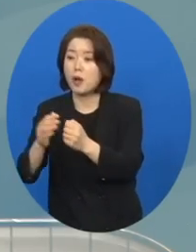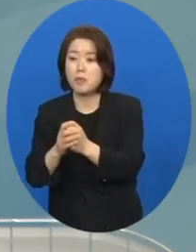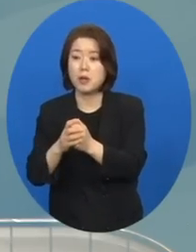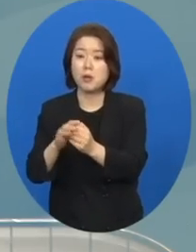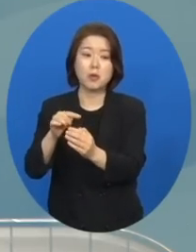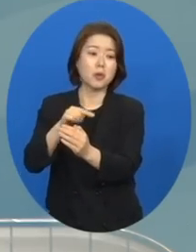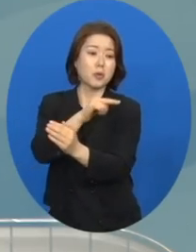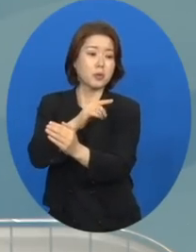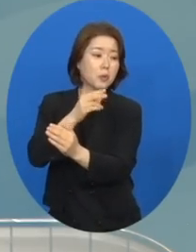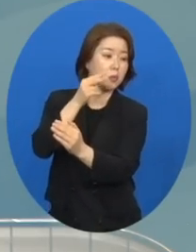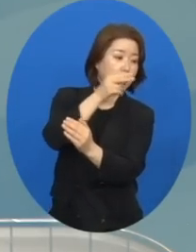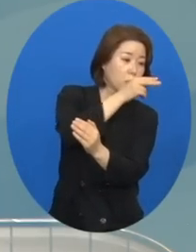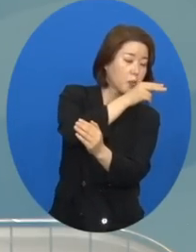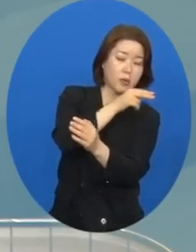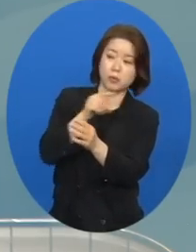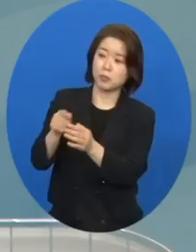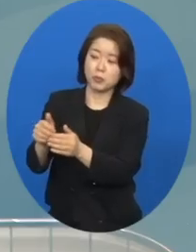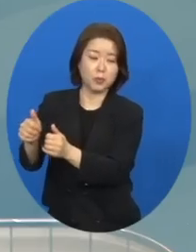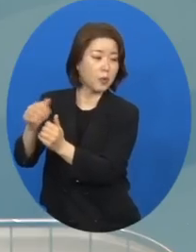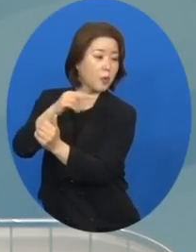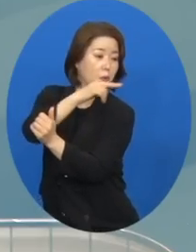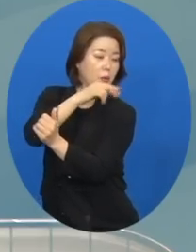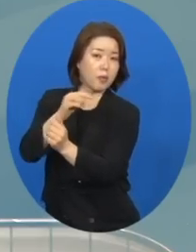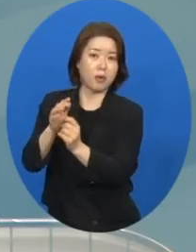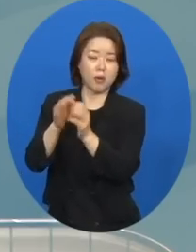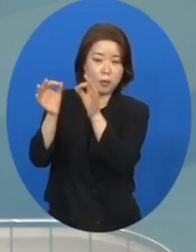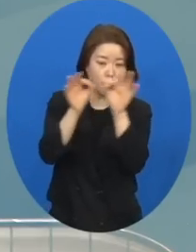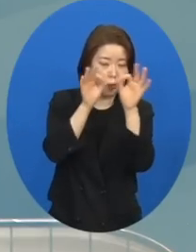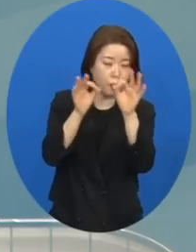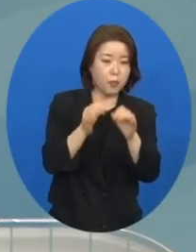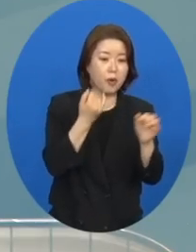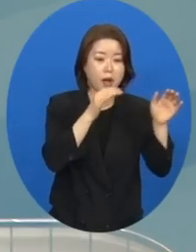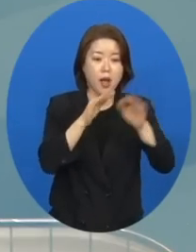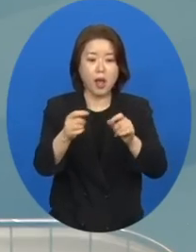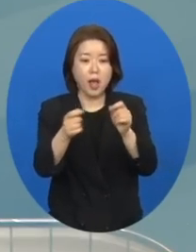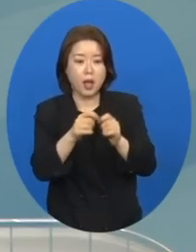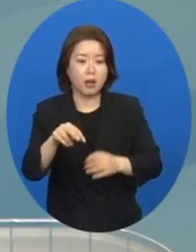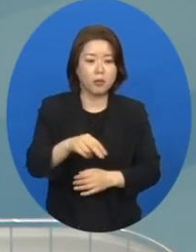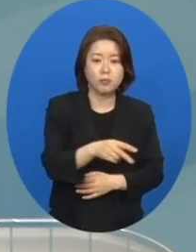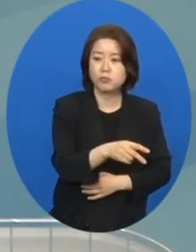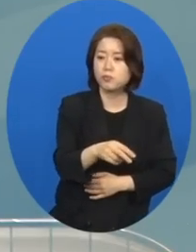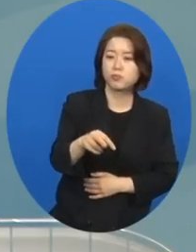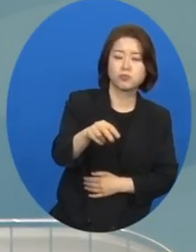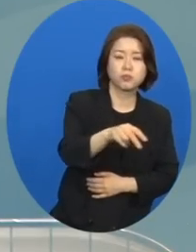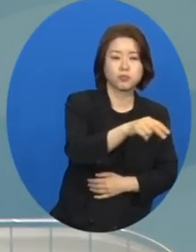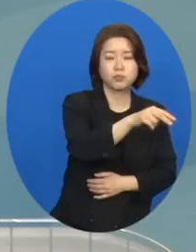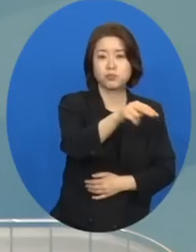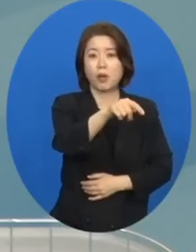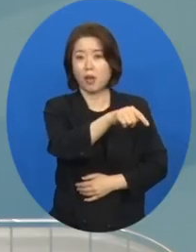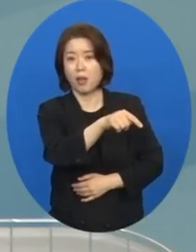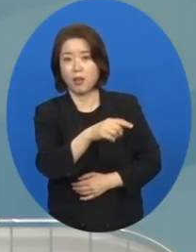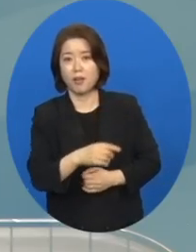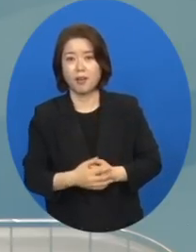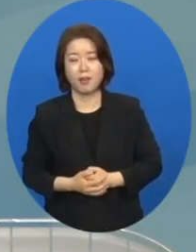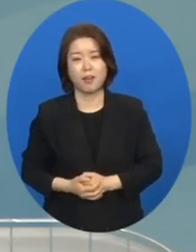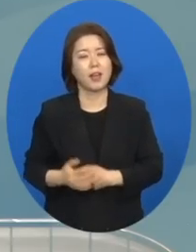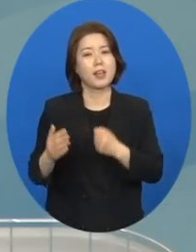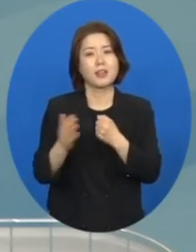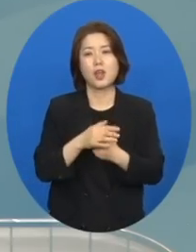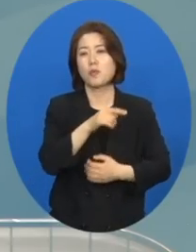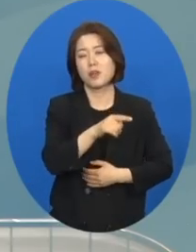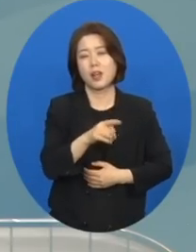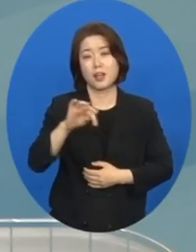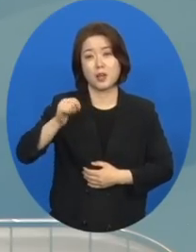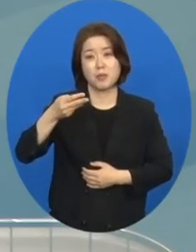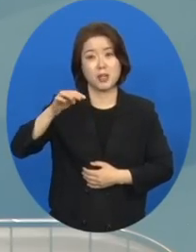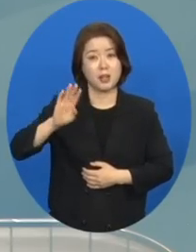더 좋은것이 있지 않을까 자꾸 주변을 해안가를 두리번 질문 어슬렁어슬렁 한다는 겁니다 그래서 이 플리